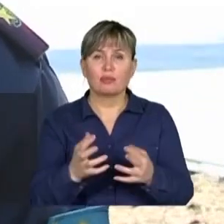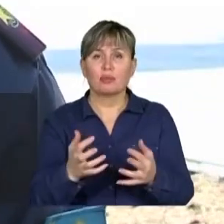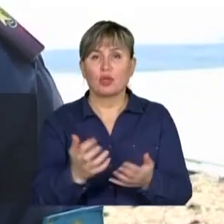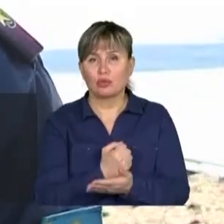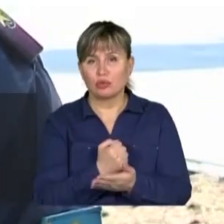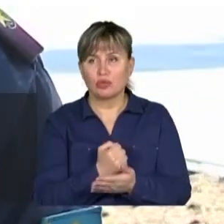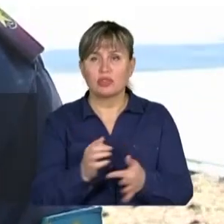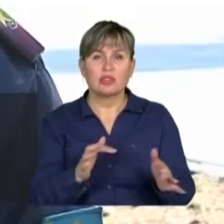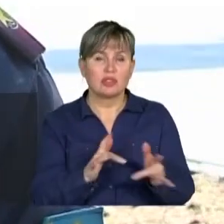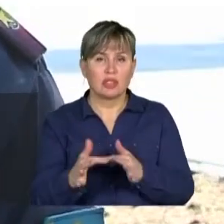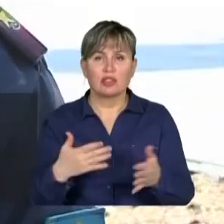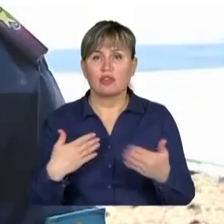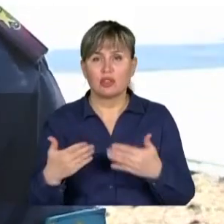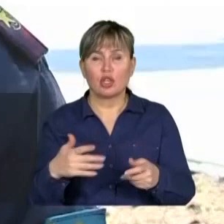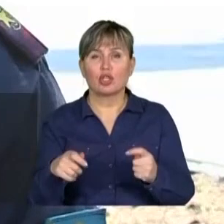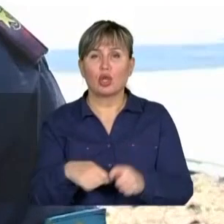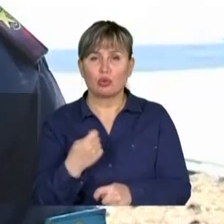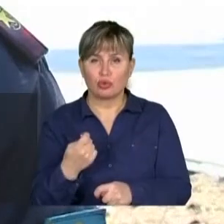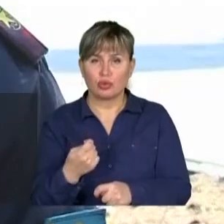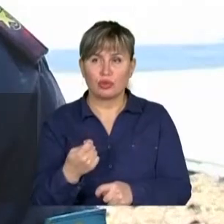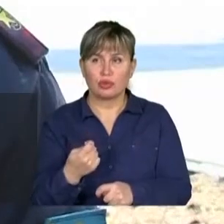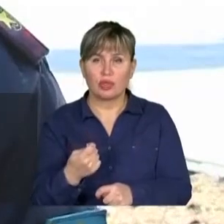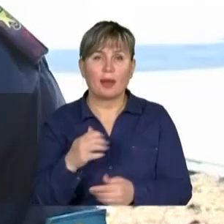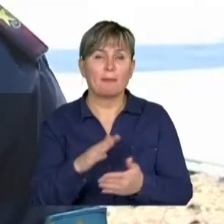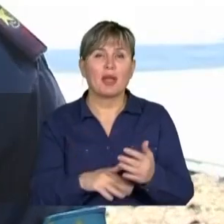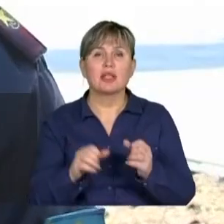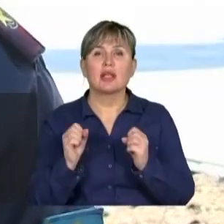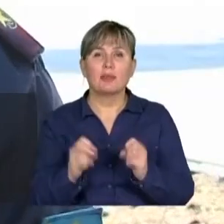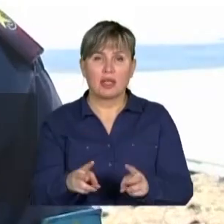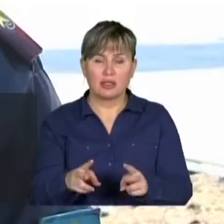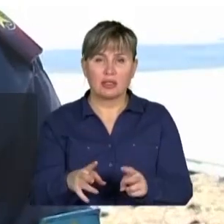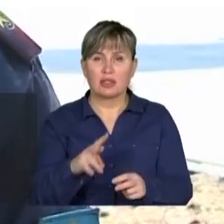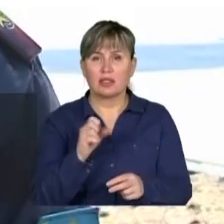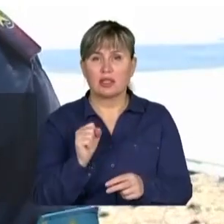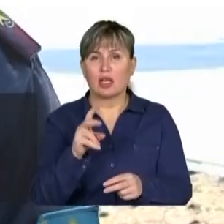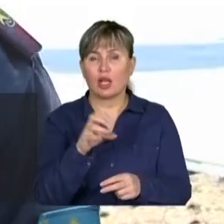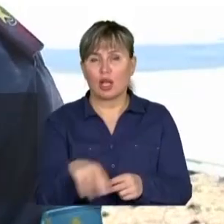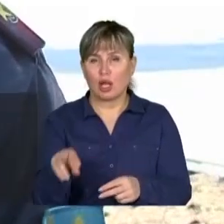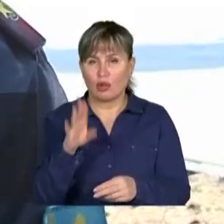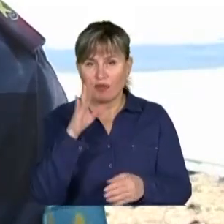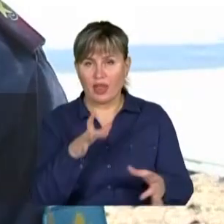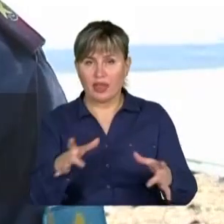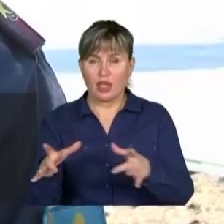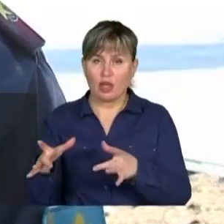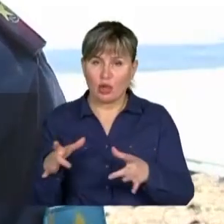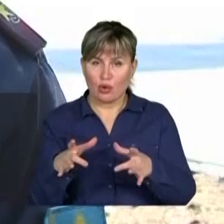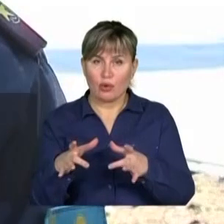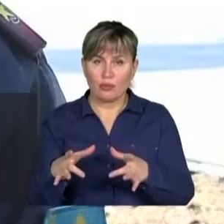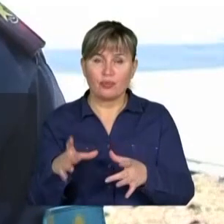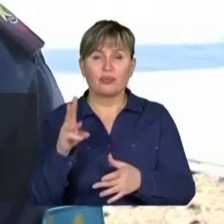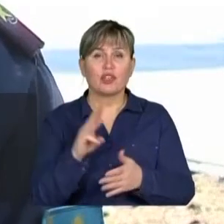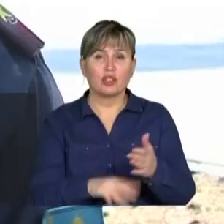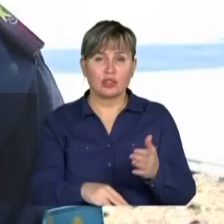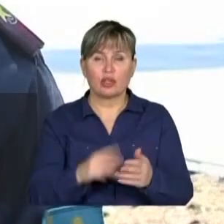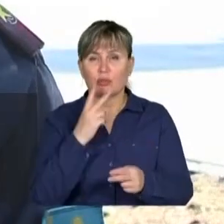получается, действует в отношении нарушителей именно безопасности на льду, на водоемах. Штраф за